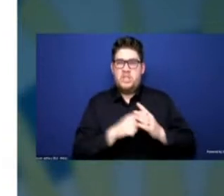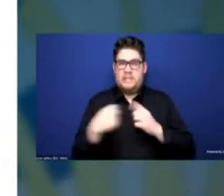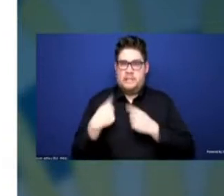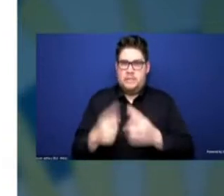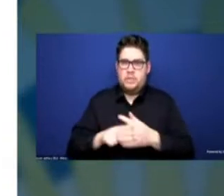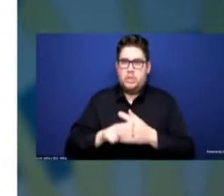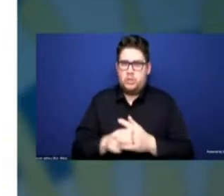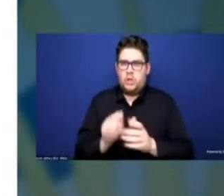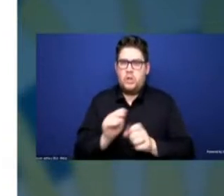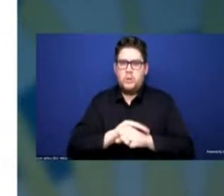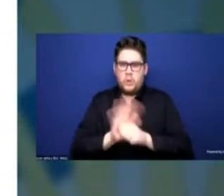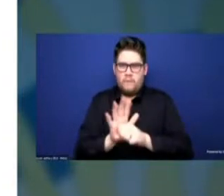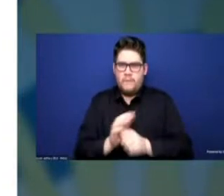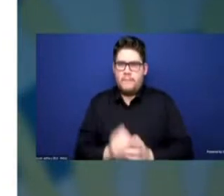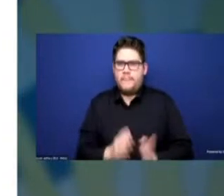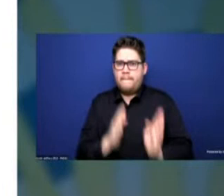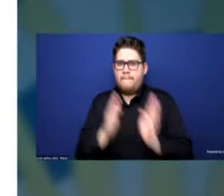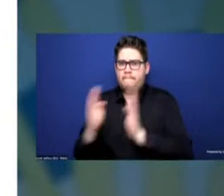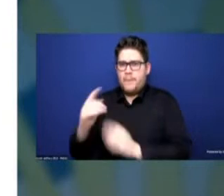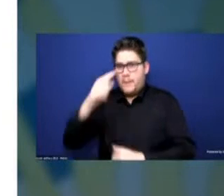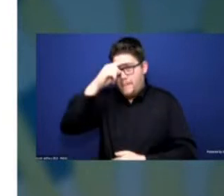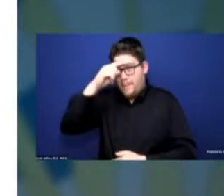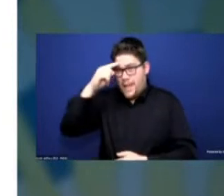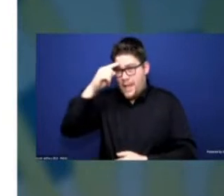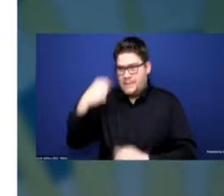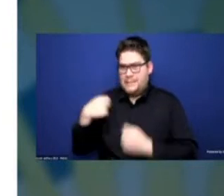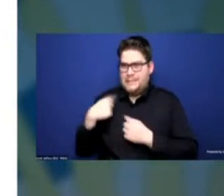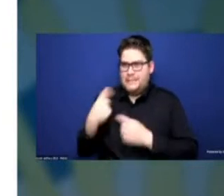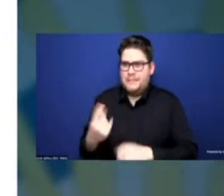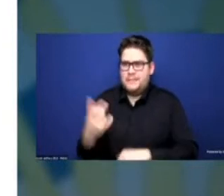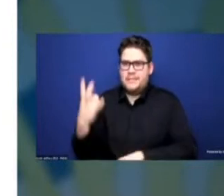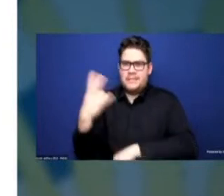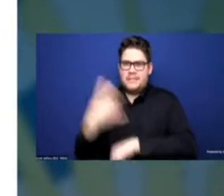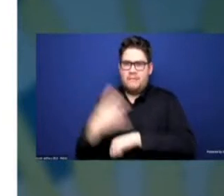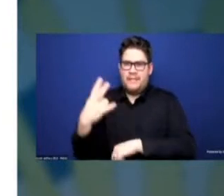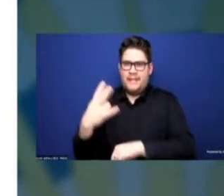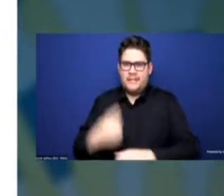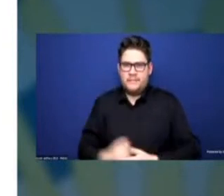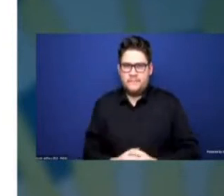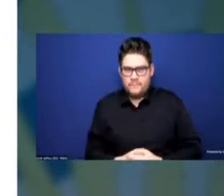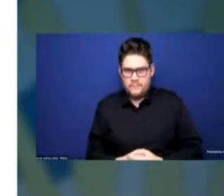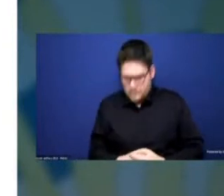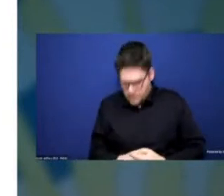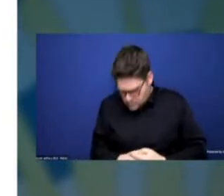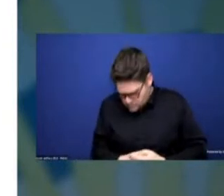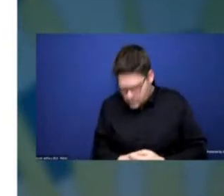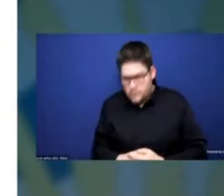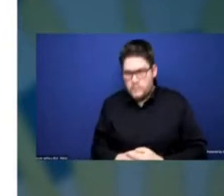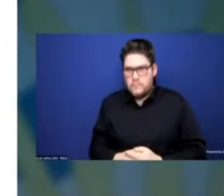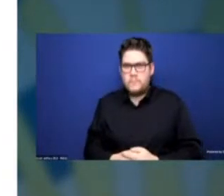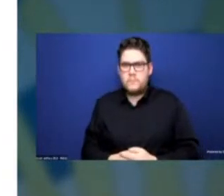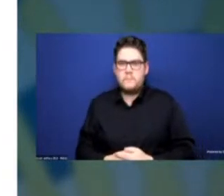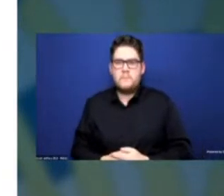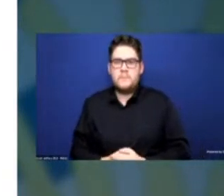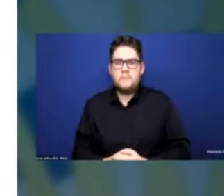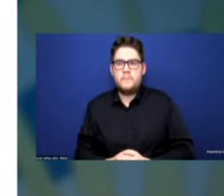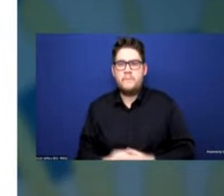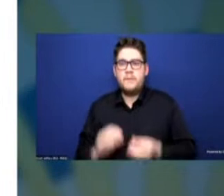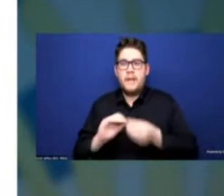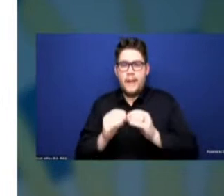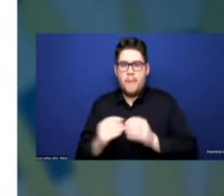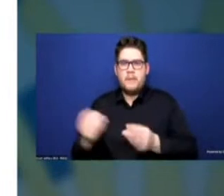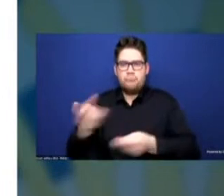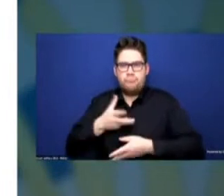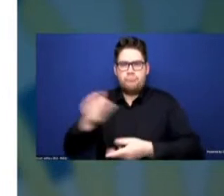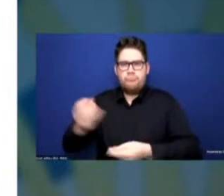and what we've seen in the numbers that have been reported over the last few weeks, we've 特别紧张的心态，休息好，多喝